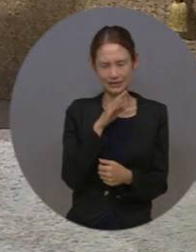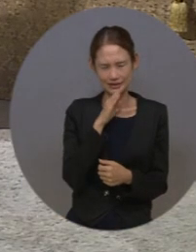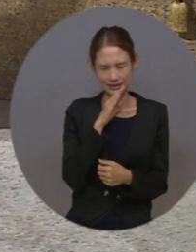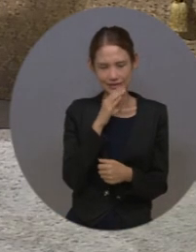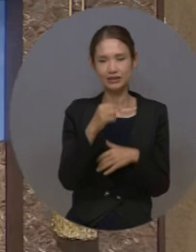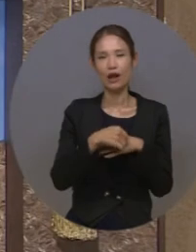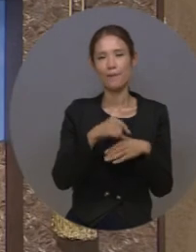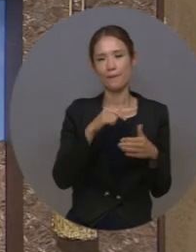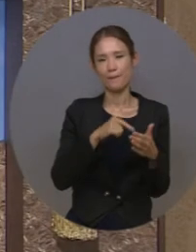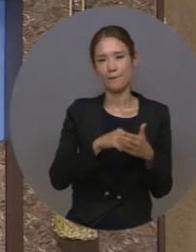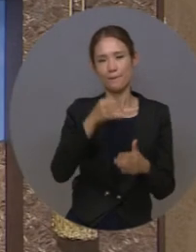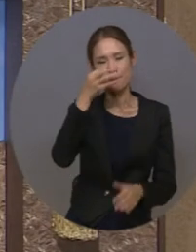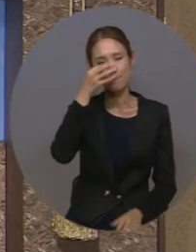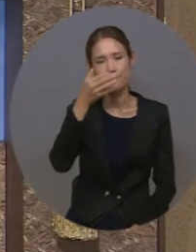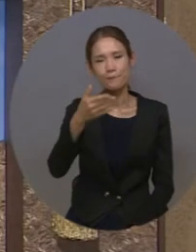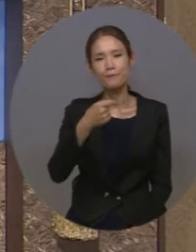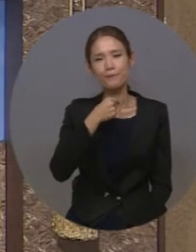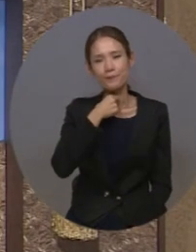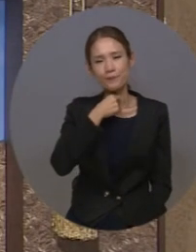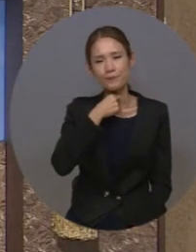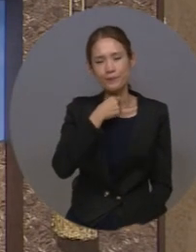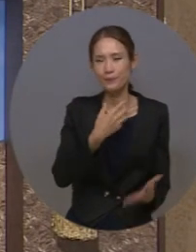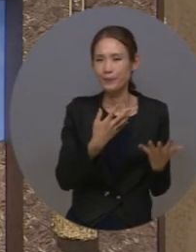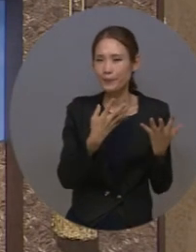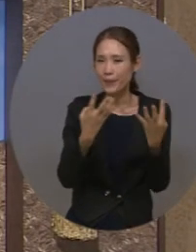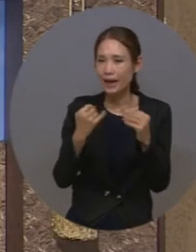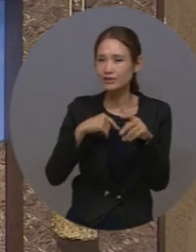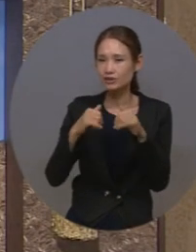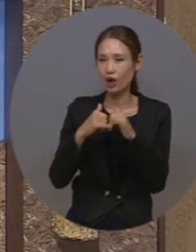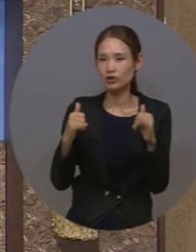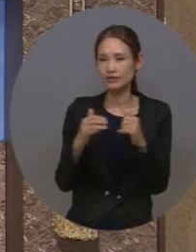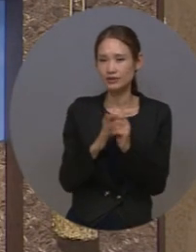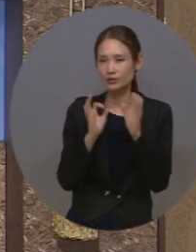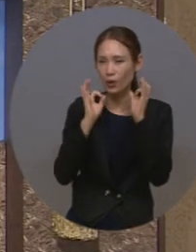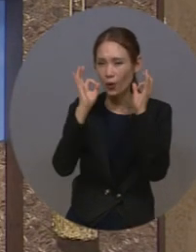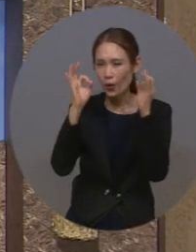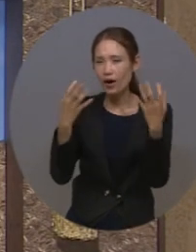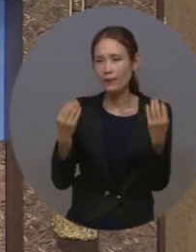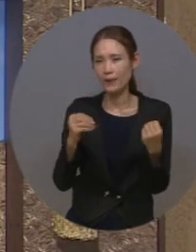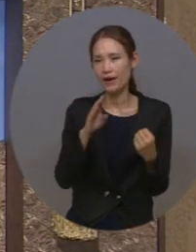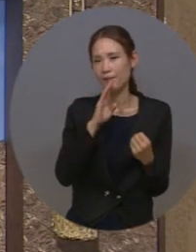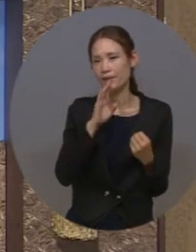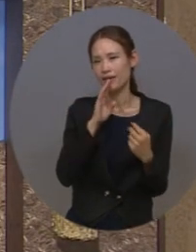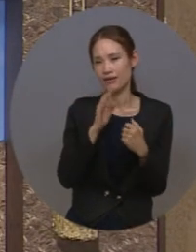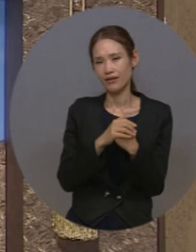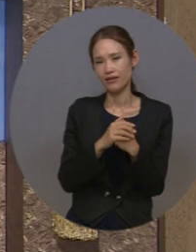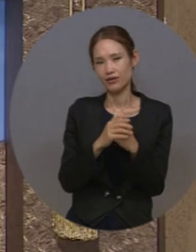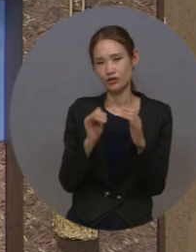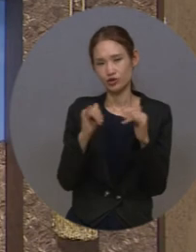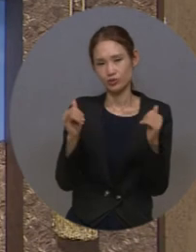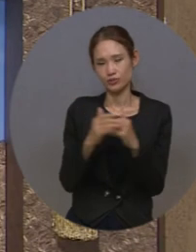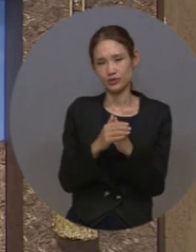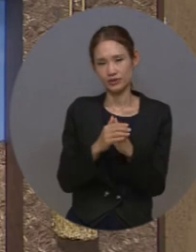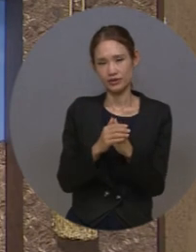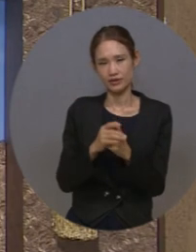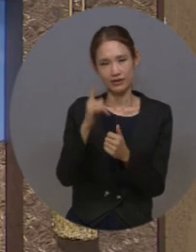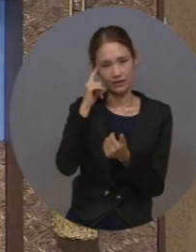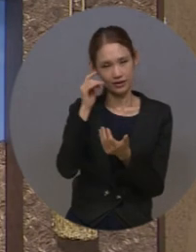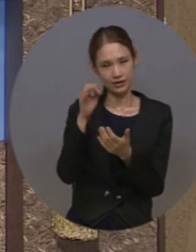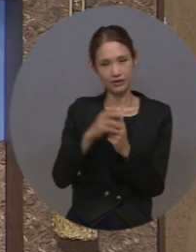진실됨을 좀 보여주고 싶습니다. 많은 정치인들이 다 그렇게 노력을 하겠지만 정말 주민들의 가치,